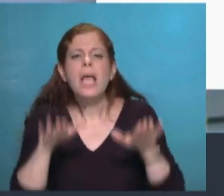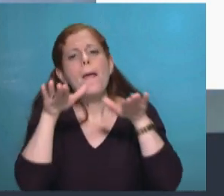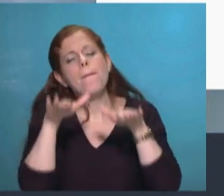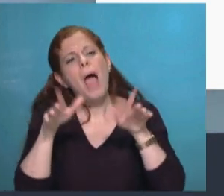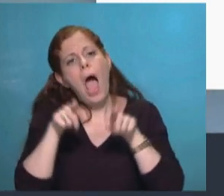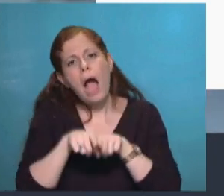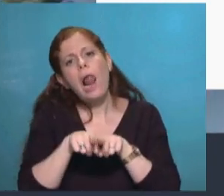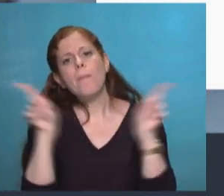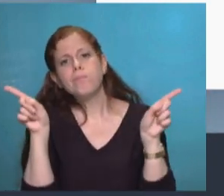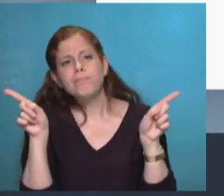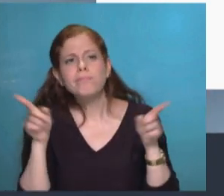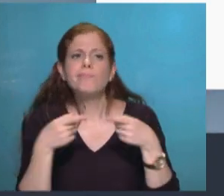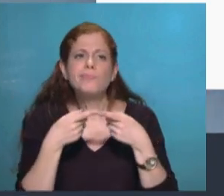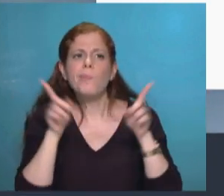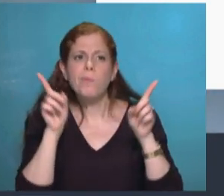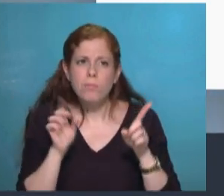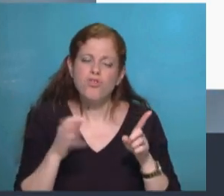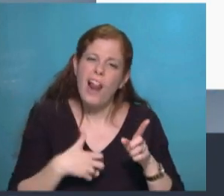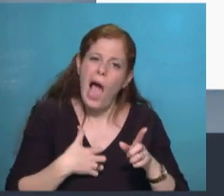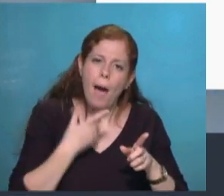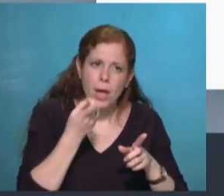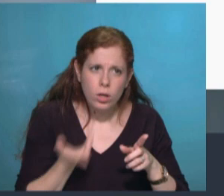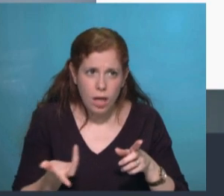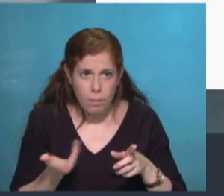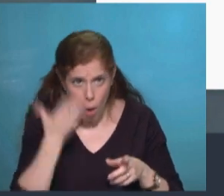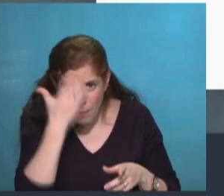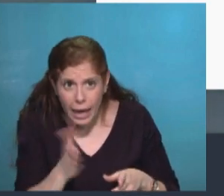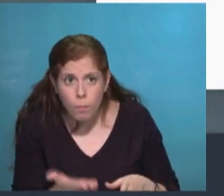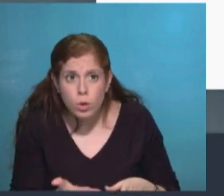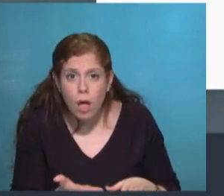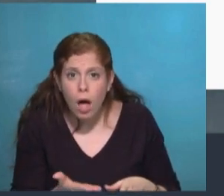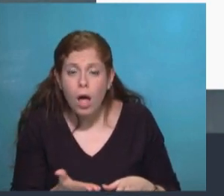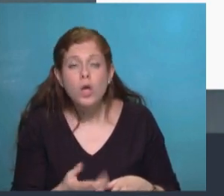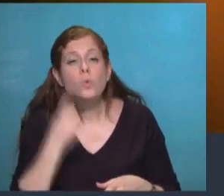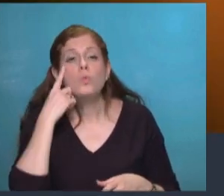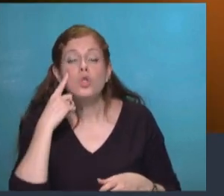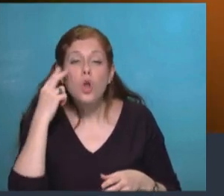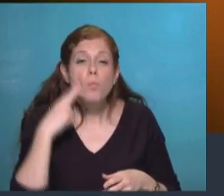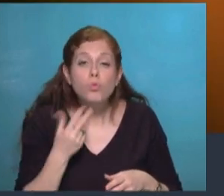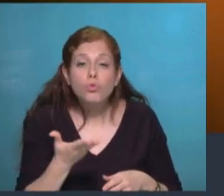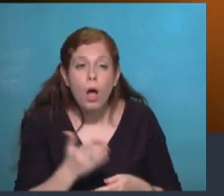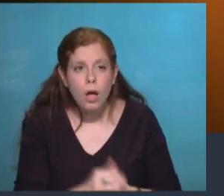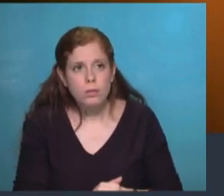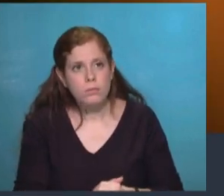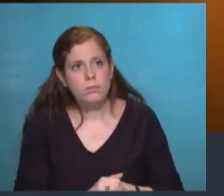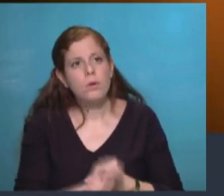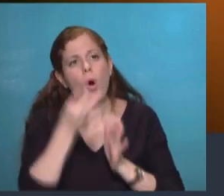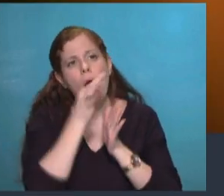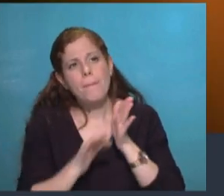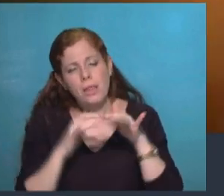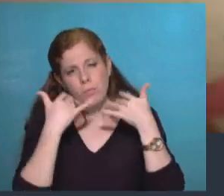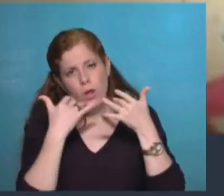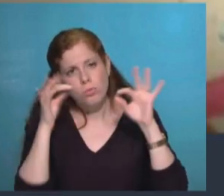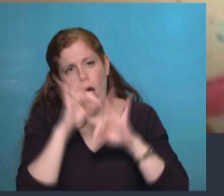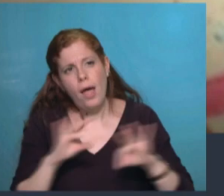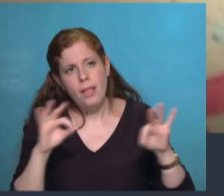שלה, לחרמם אתכם. לא מכירים אותה? יש לה בושה? כל פרטי הפרשה עדיין נמצאים תחת